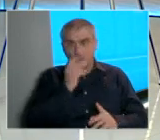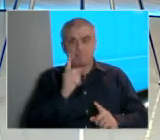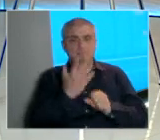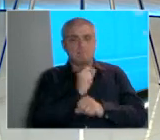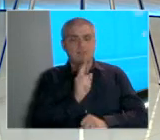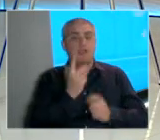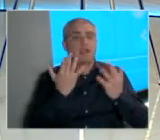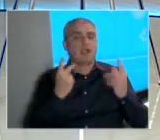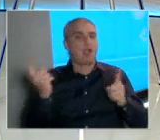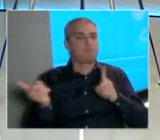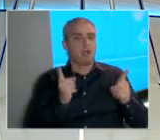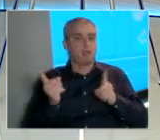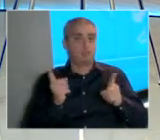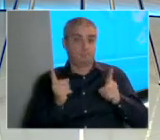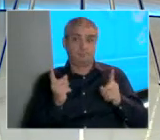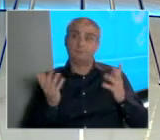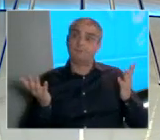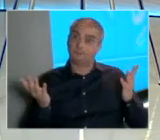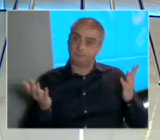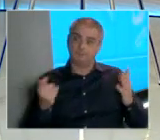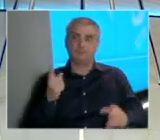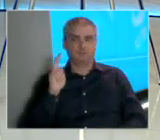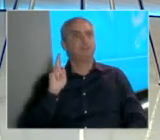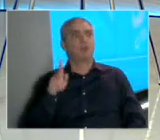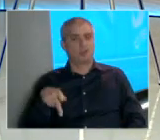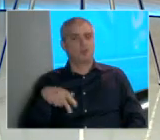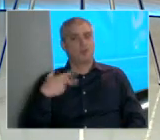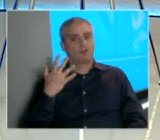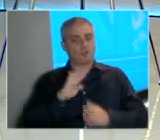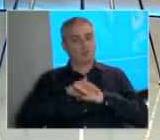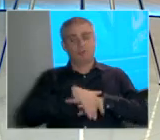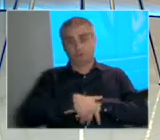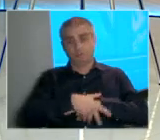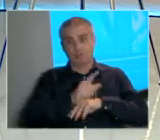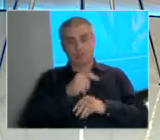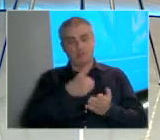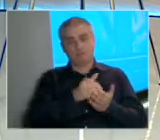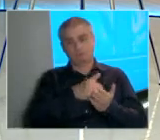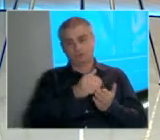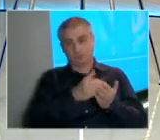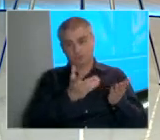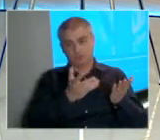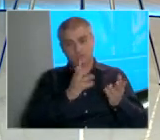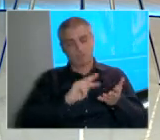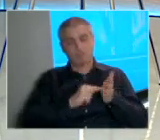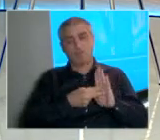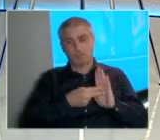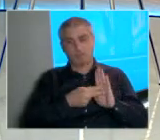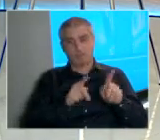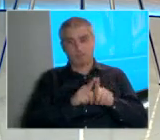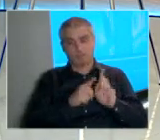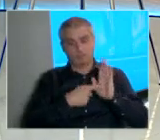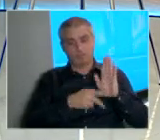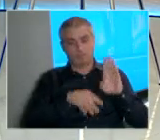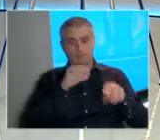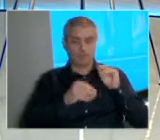ינצח, אלא בכמה ינצח, וזה יכול גם להשליך על המשך המערכת הפוליטית, כפי שהיא תתבטא